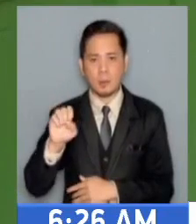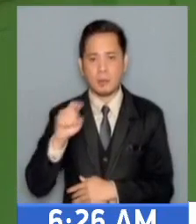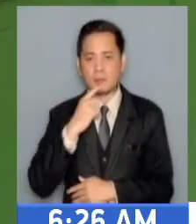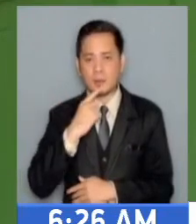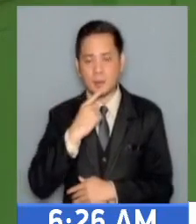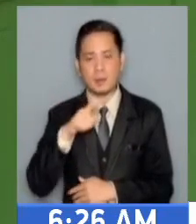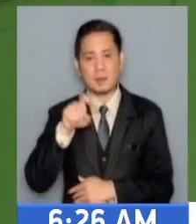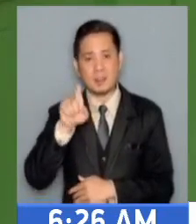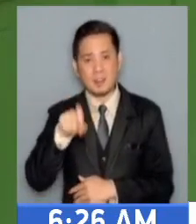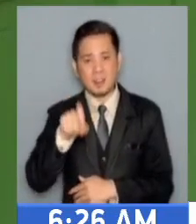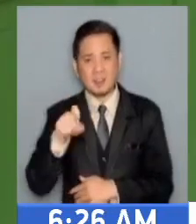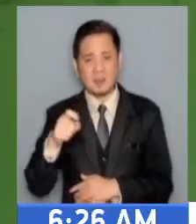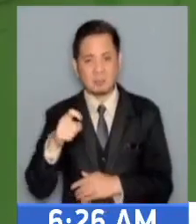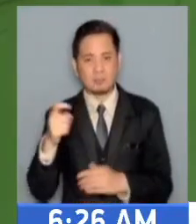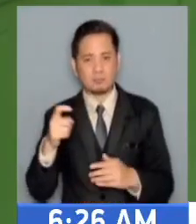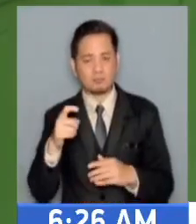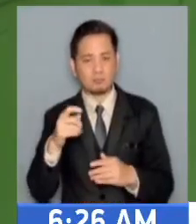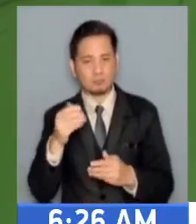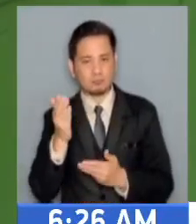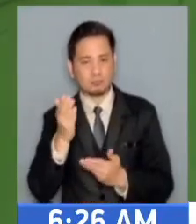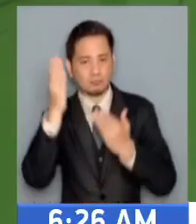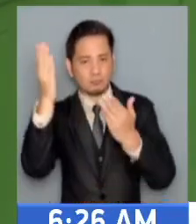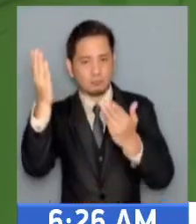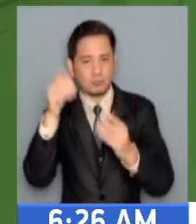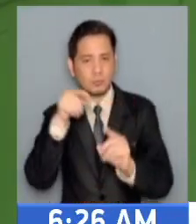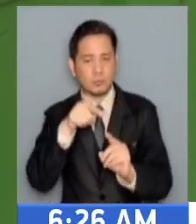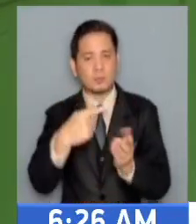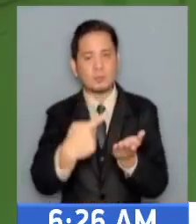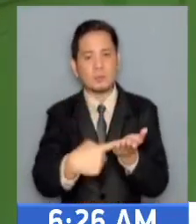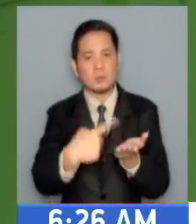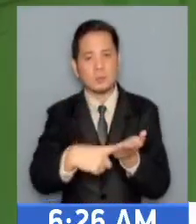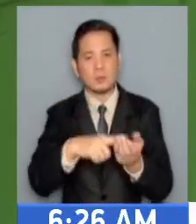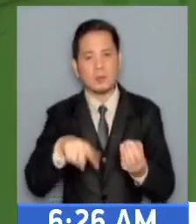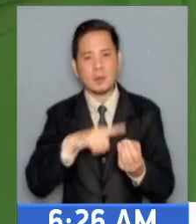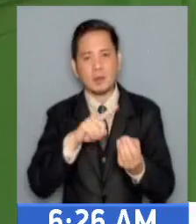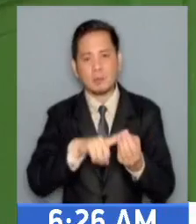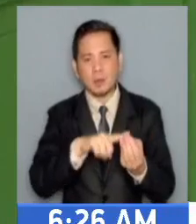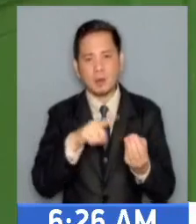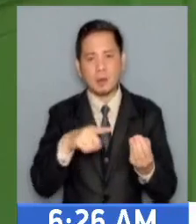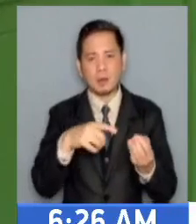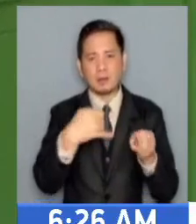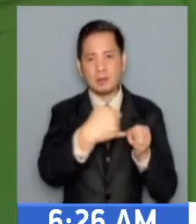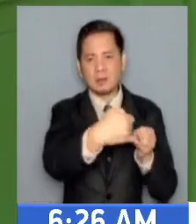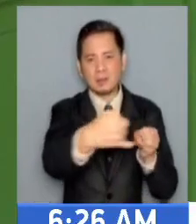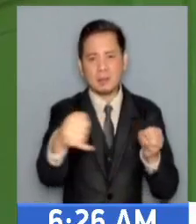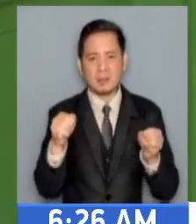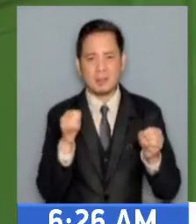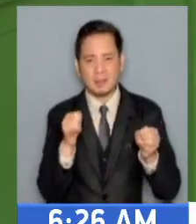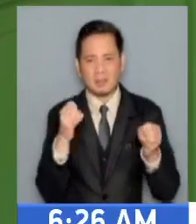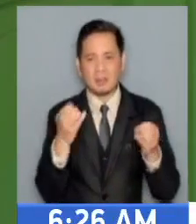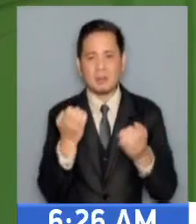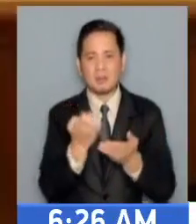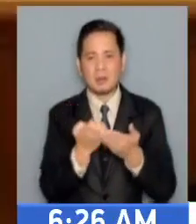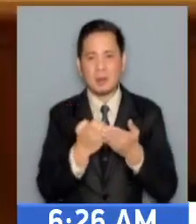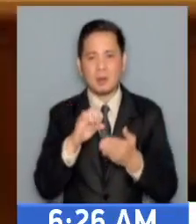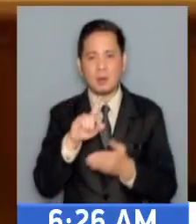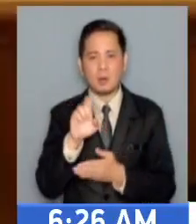usapin ng pag-aangkin ng China sa exclusive economic zone ng Pilipinas sa West Philippine Sea.